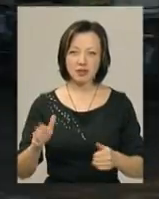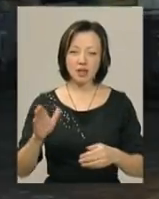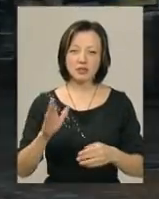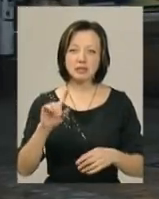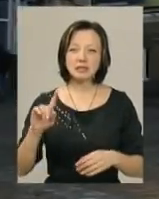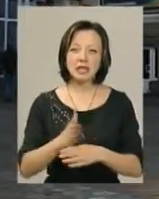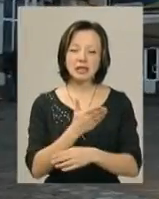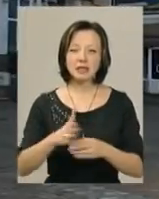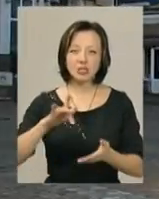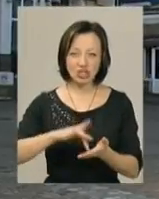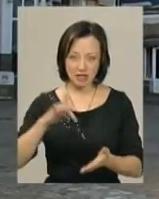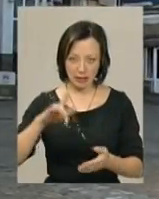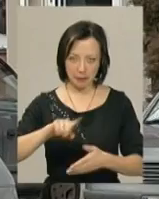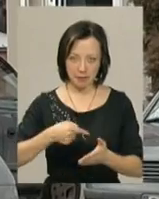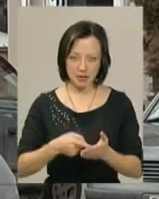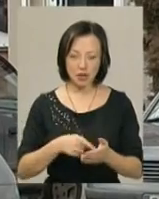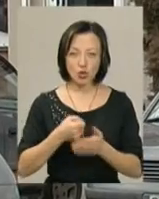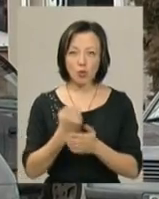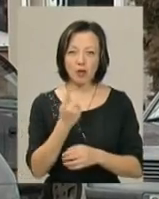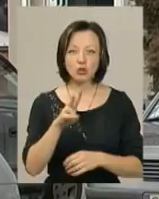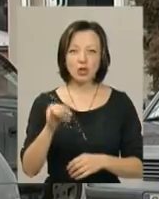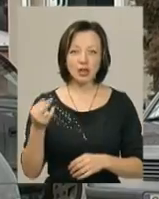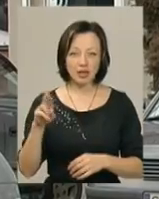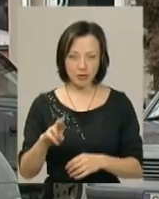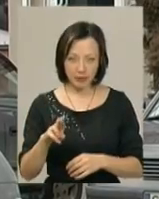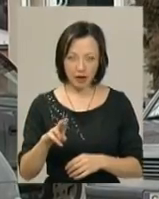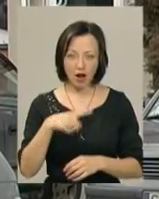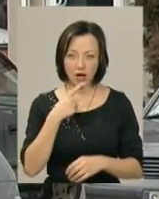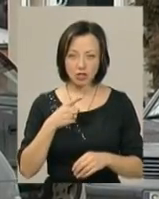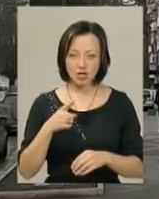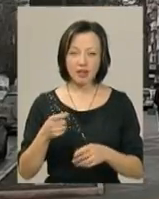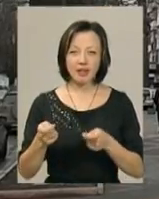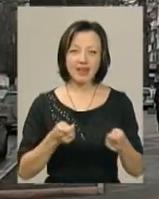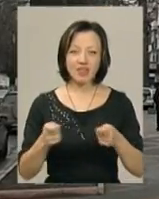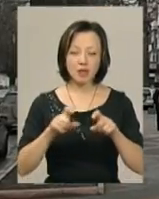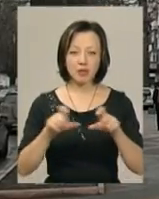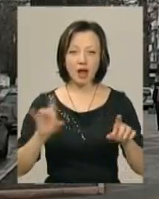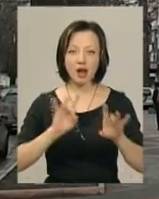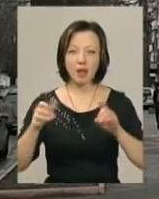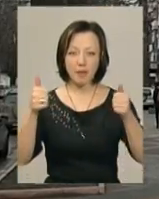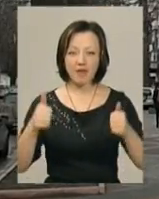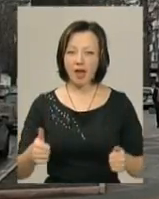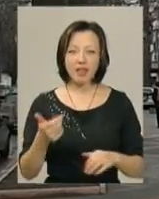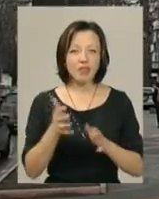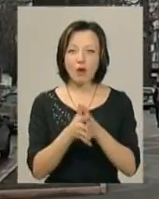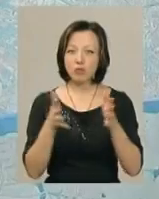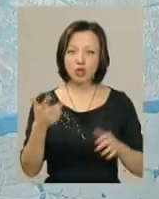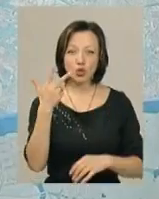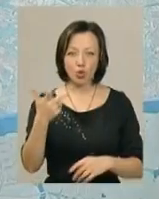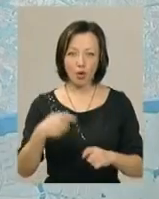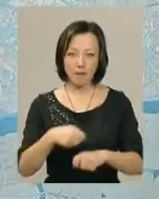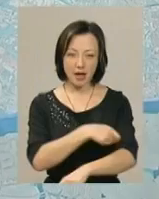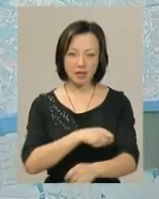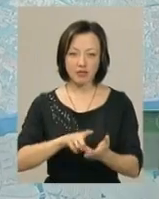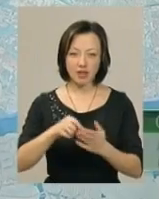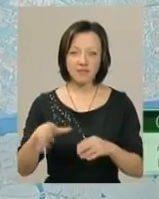До 1 липня, каже керівник департаменту архітектури міста Олександр Чорнієвич, рекламні вивіски мають бути не більше 3 квадратних метрів. Все, що